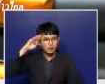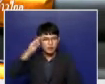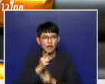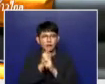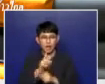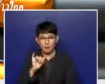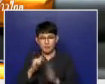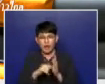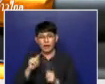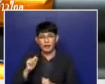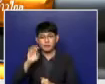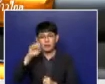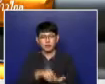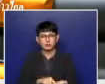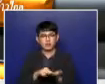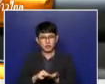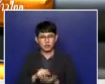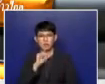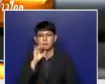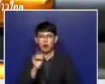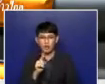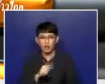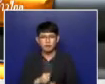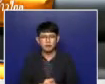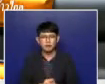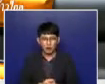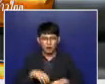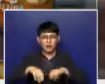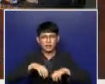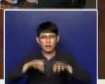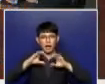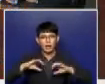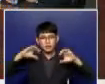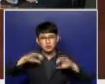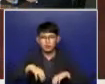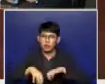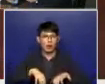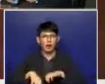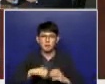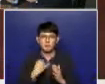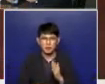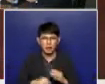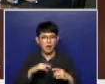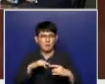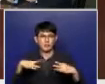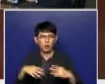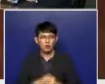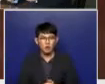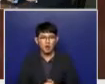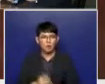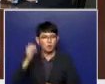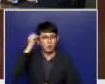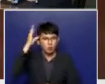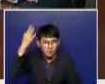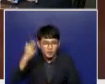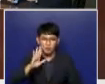การเมืองมากล่าวหากันในทางการเมืองโดยที่ไม่พยายามจะดูข้อที่จงเพราะบางคนเนี่ยบางคนนะต้องยอมรับมาเตะ